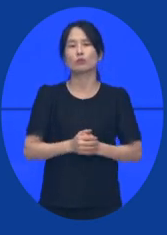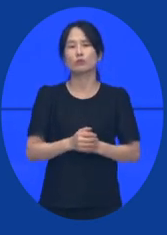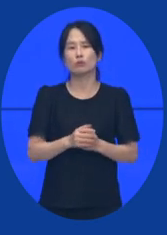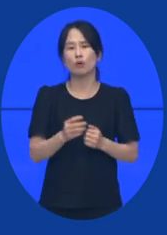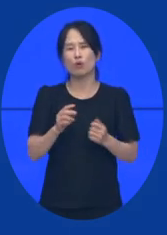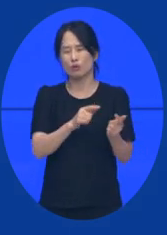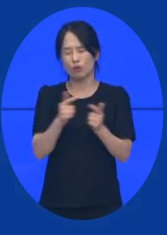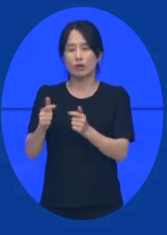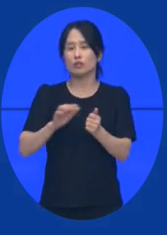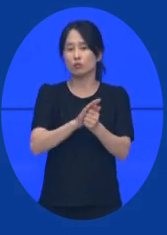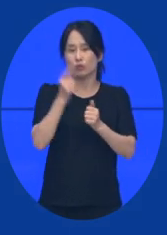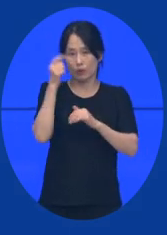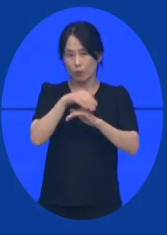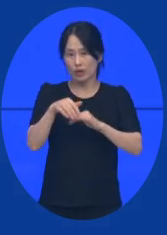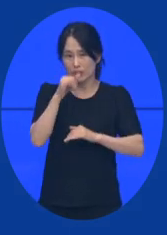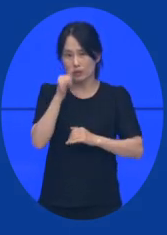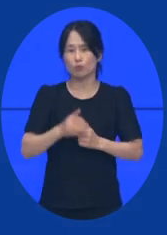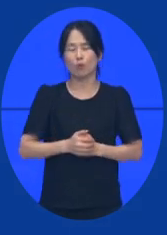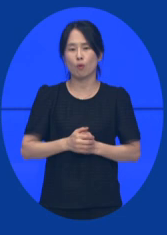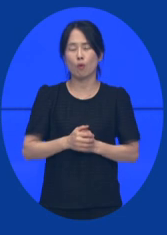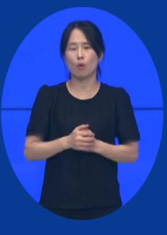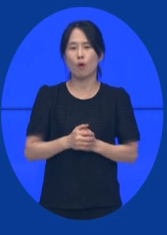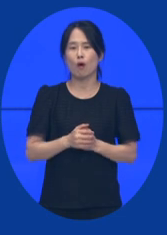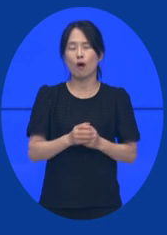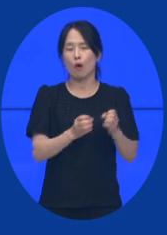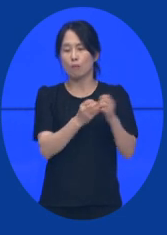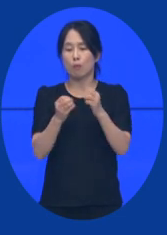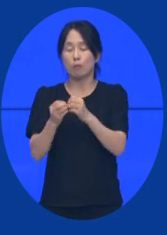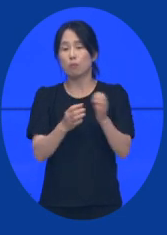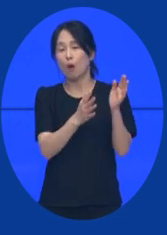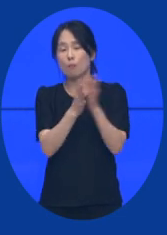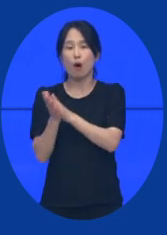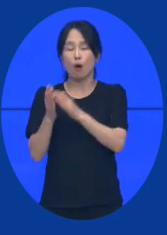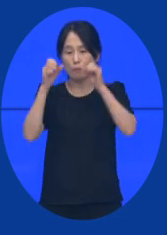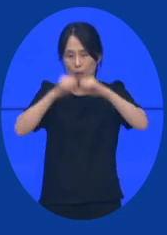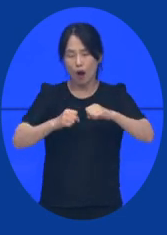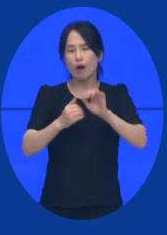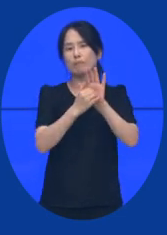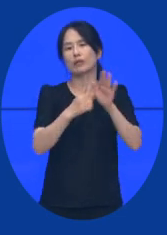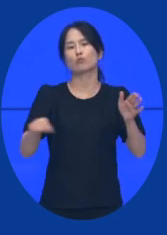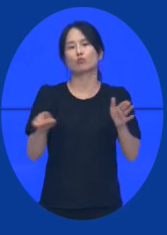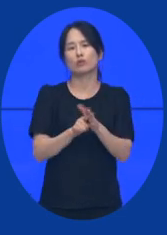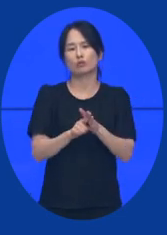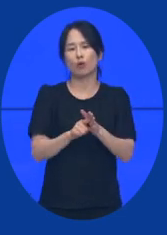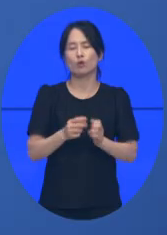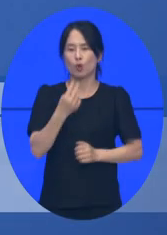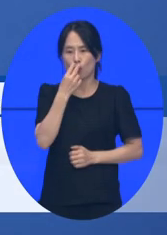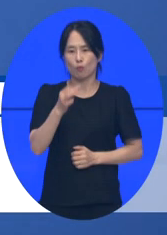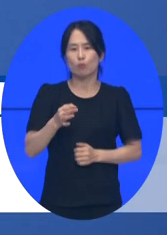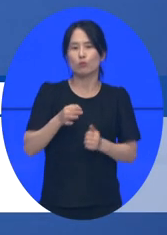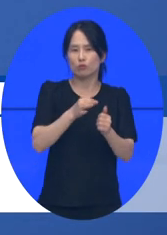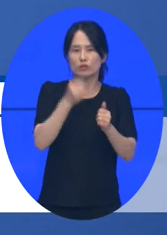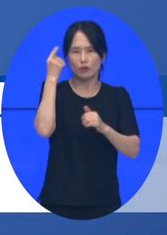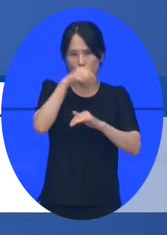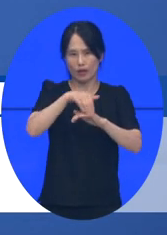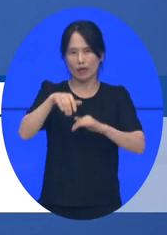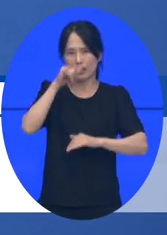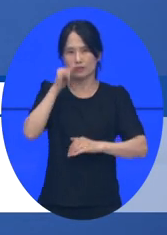지원금을 검토, 수산 가공업체 연쇄 도산을 막기 위한 매출채권 보험료 지원도 추진합니다. 엊그제